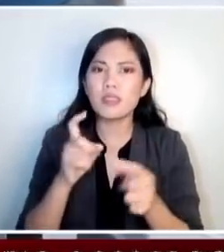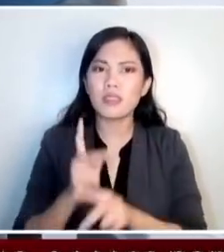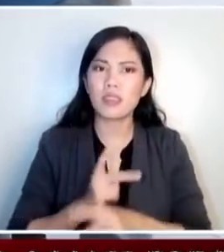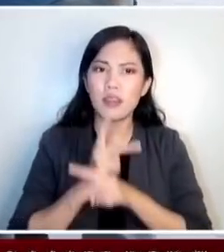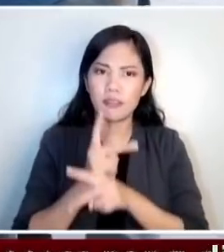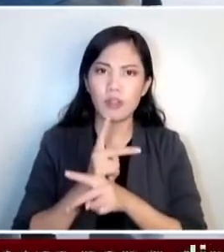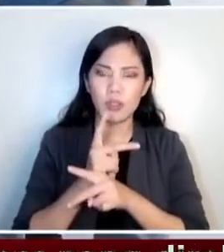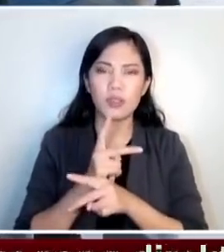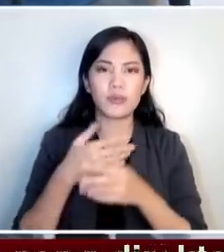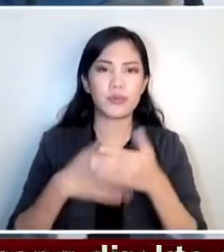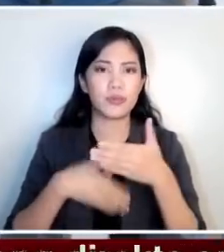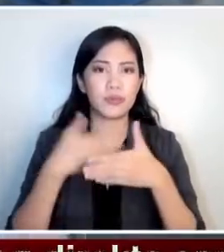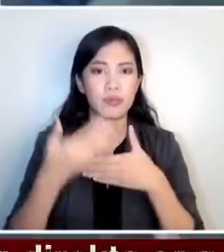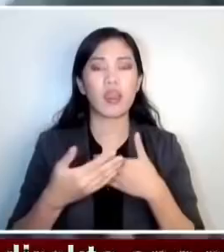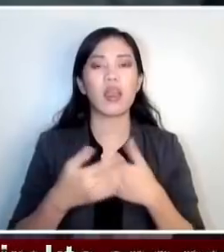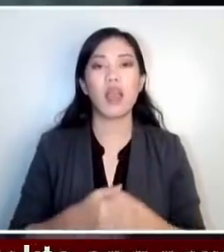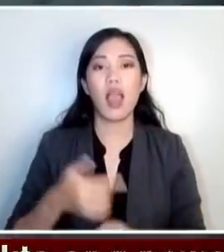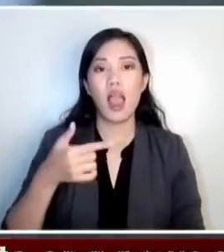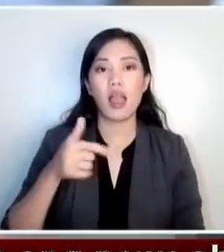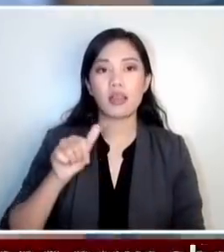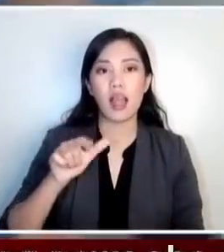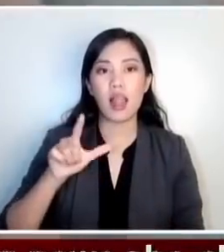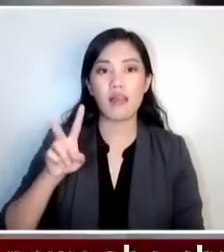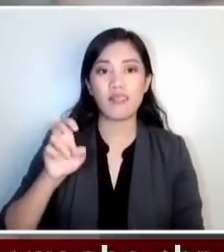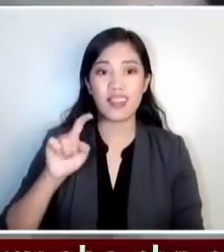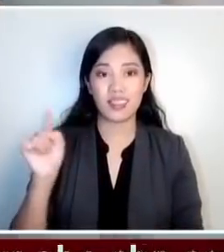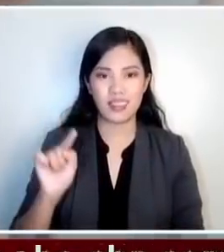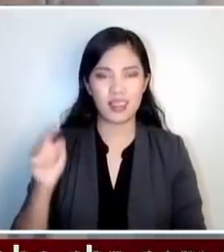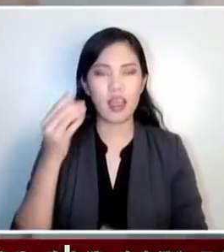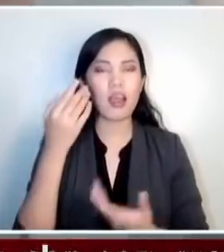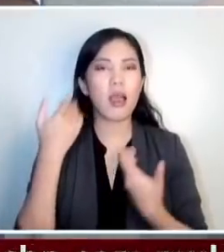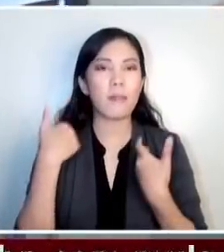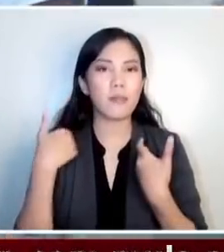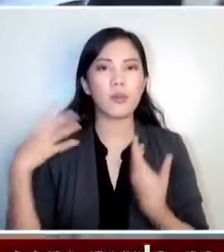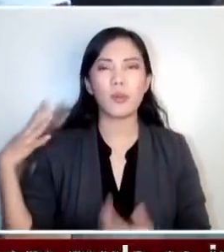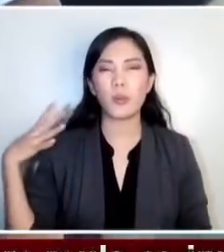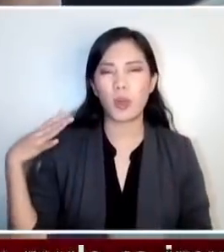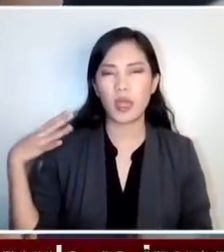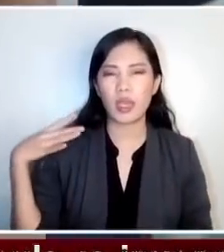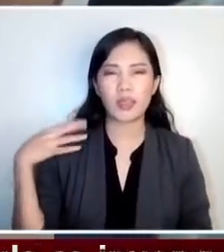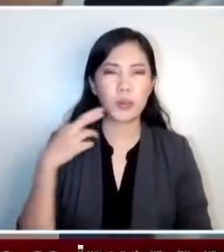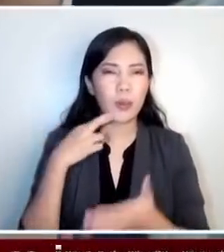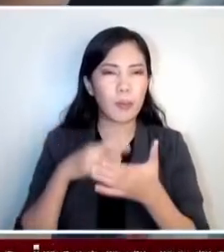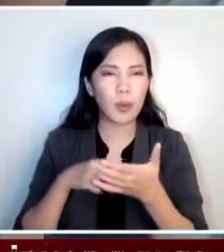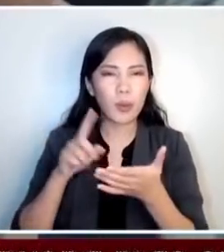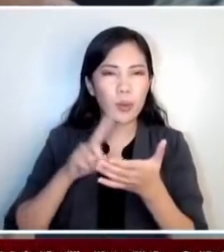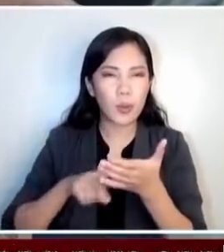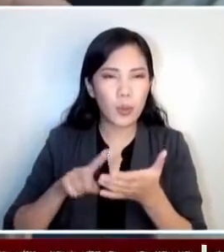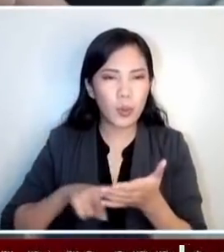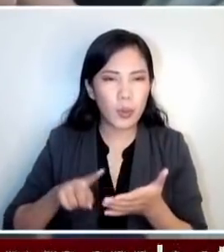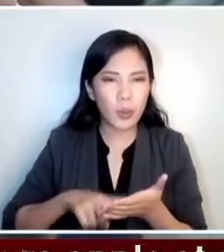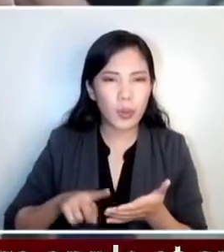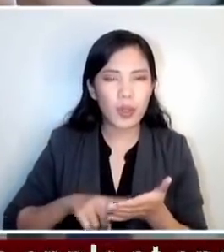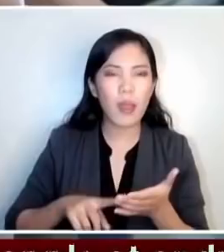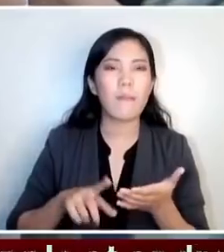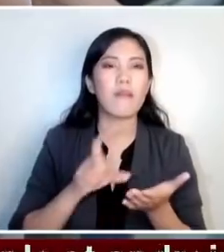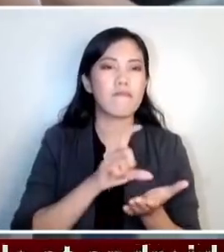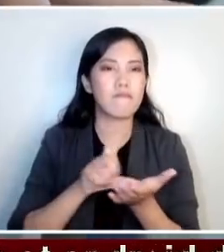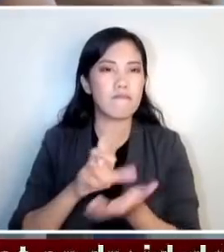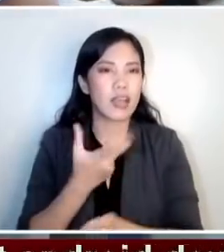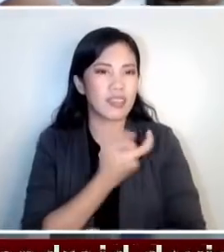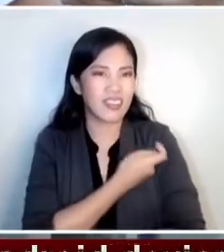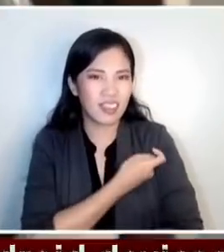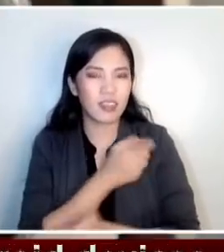Vaccine Czar Secretary Carlito Galvez Jr. ang validated report at pagsusuri ng vaccine expert panel sa mga nabakunahan ng Sinovac